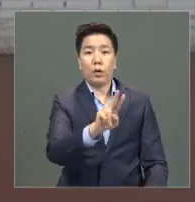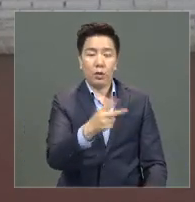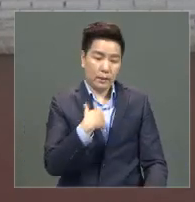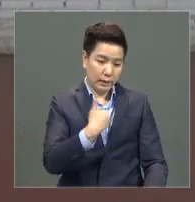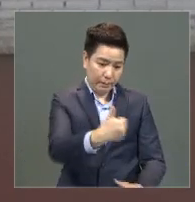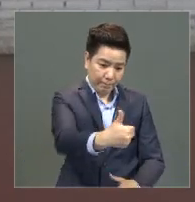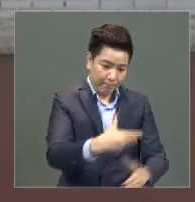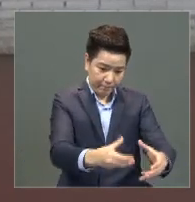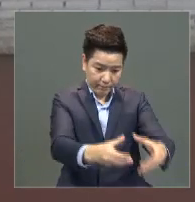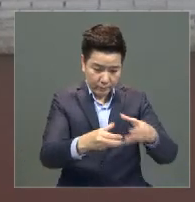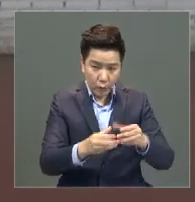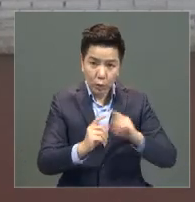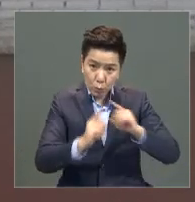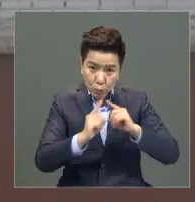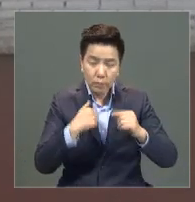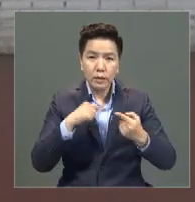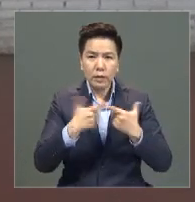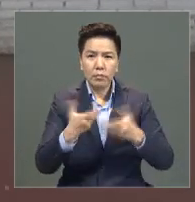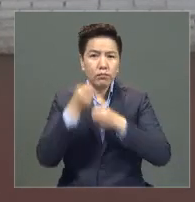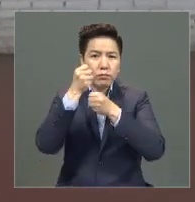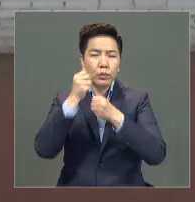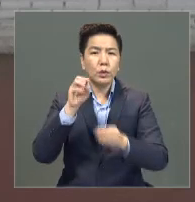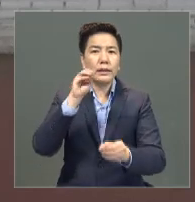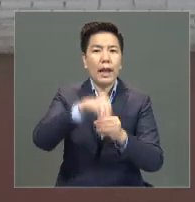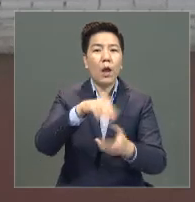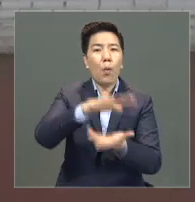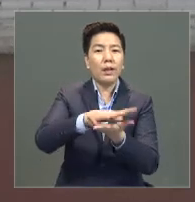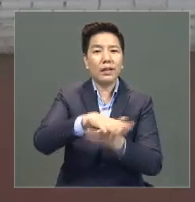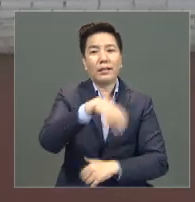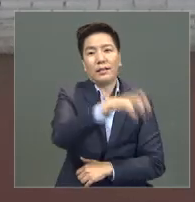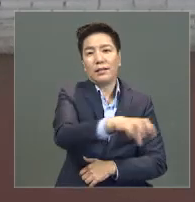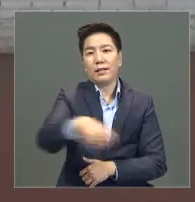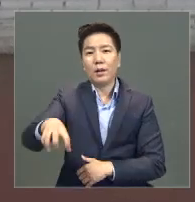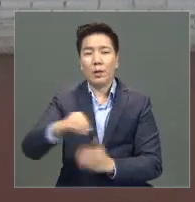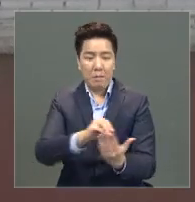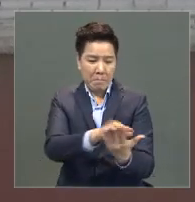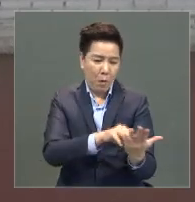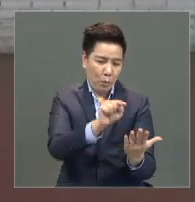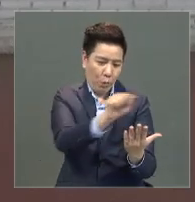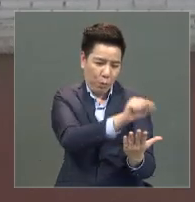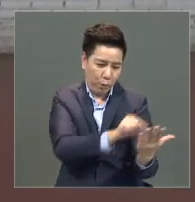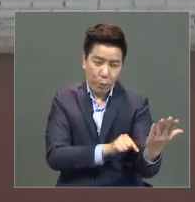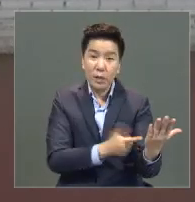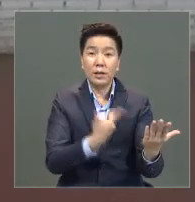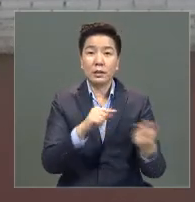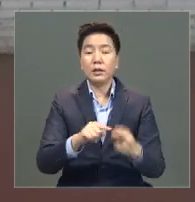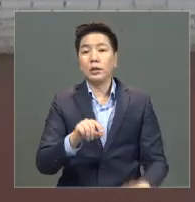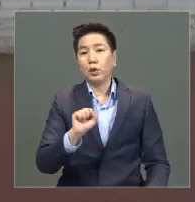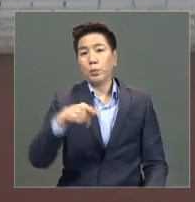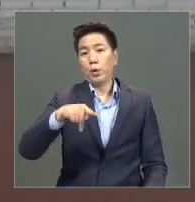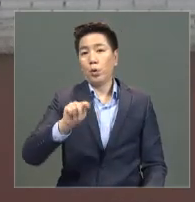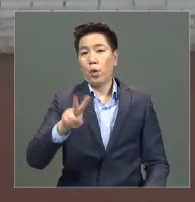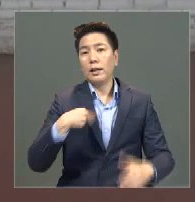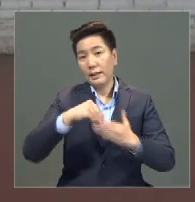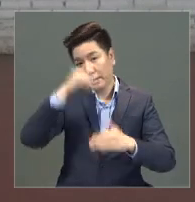ครับกับสถานการณ์ที่มีการชุมนุมกันในโรงเรียนทั่วประเทศนะครับว่าทางสพฐเนี่ยมีแนวทาง